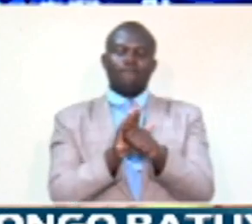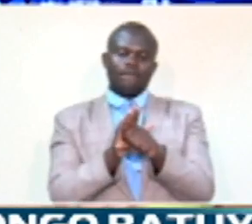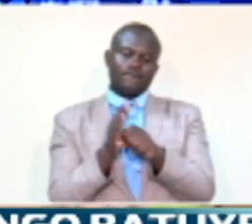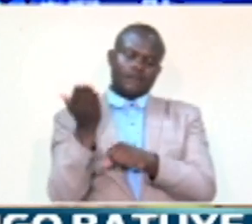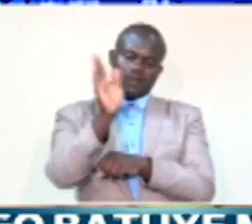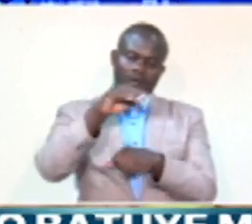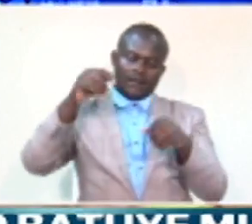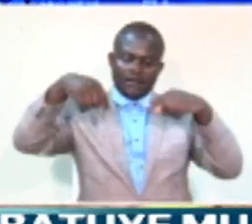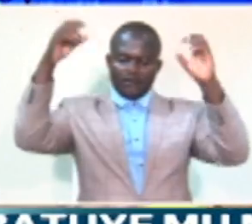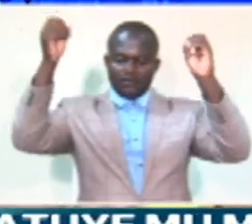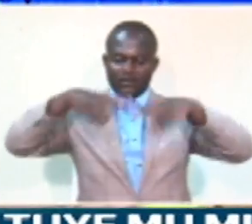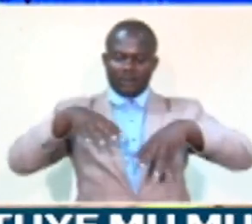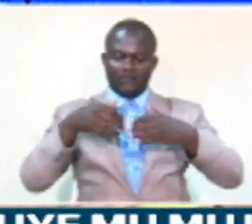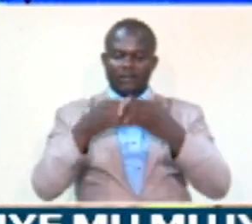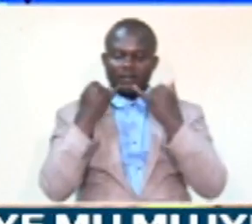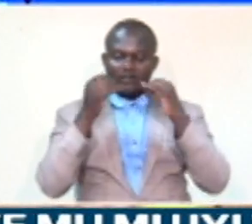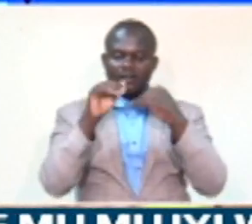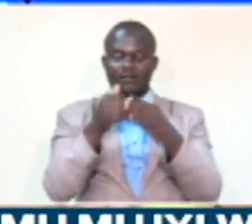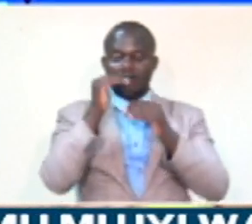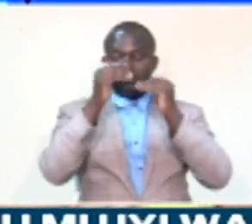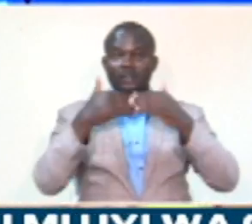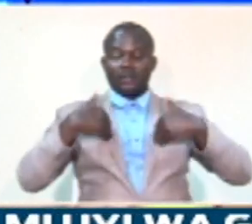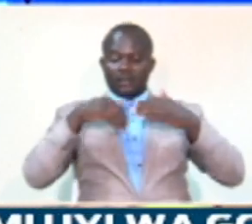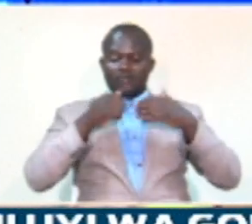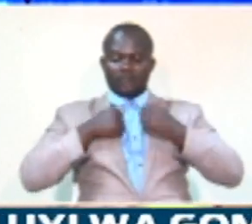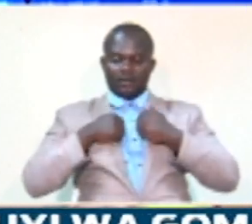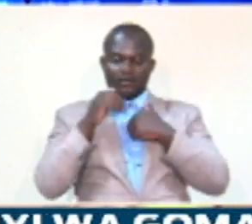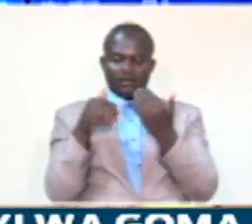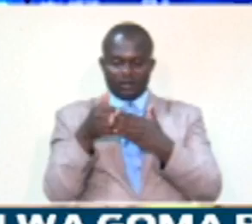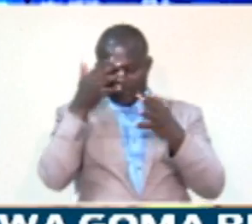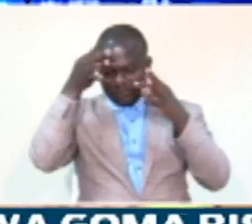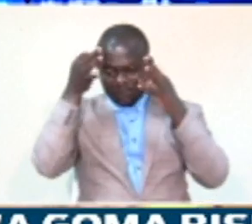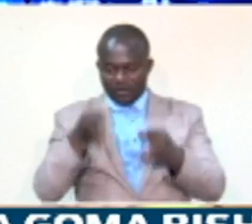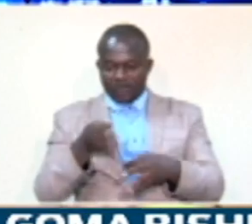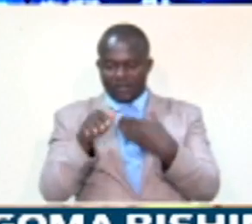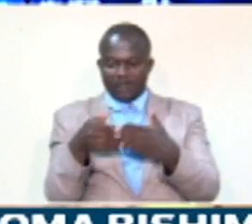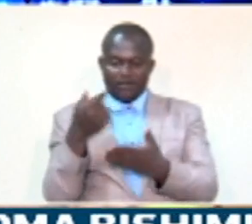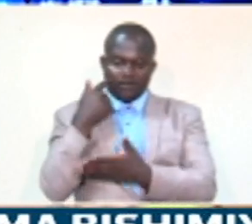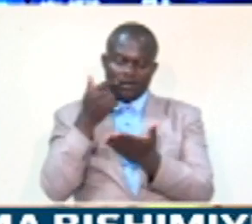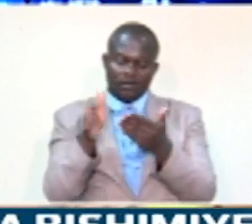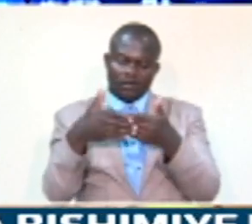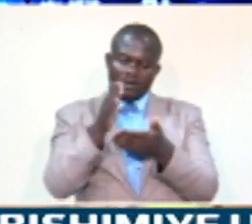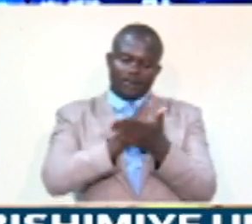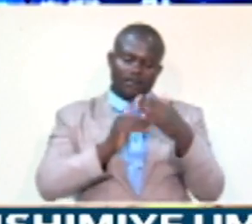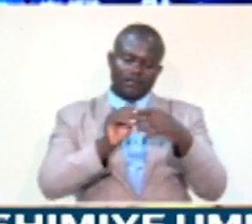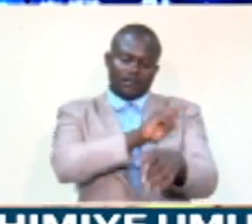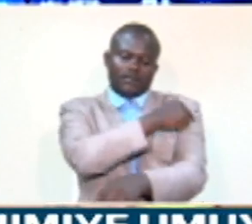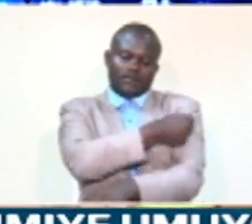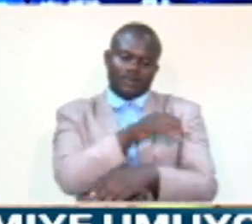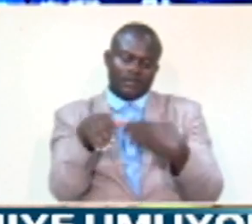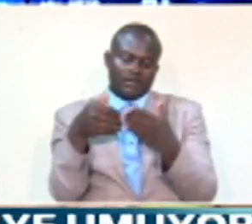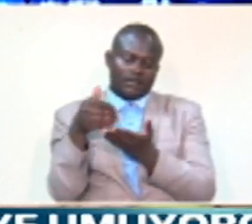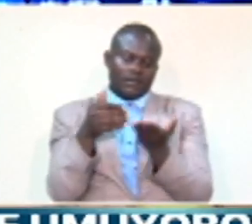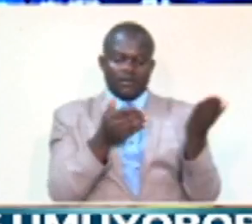Tugarutse hano I Kigali reka tubwire ko inzego z'ubuzima mu Rwanda zafashe umwanzuro wo gufunga bimwe mu bitaro byakiraga abarwayi